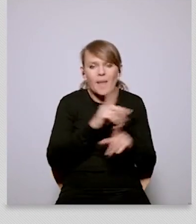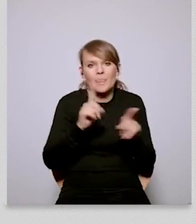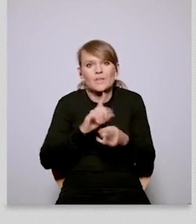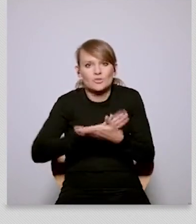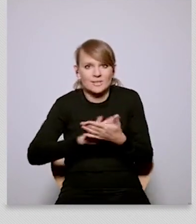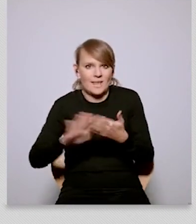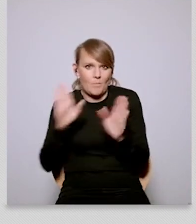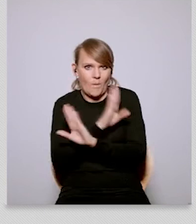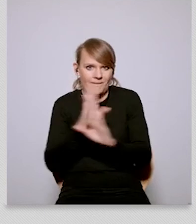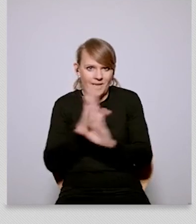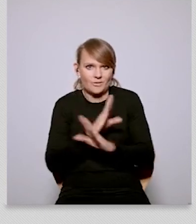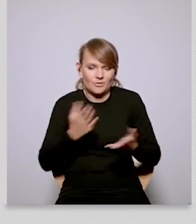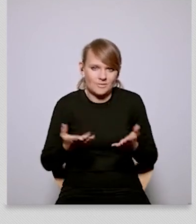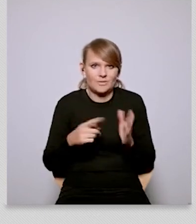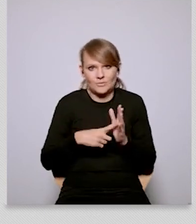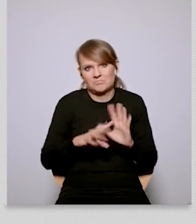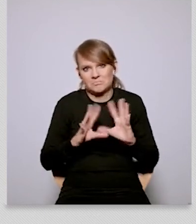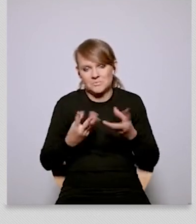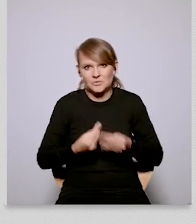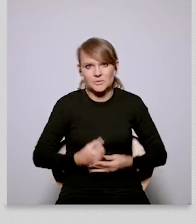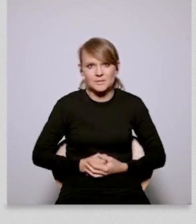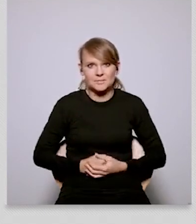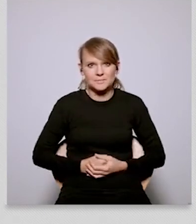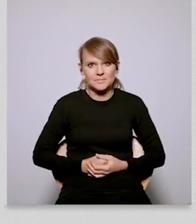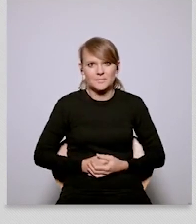także tyle komentarza z mojej strony